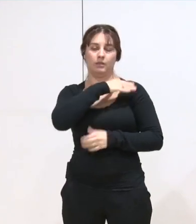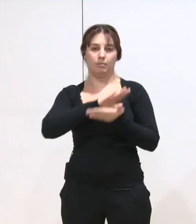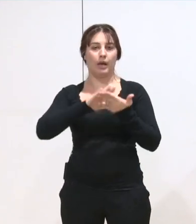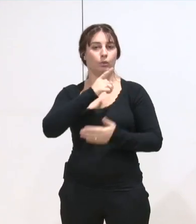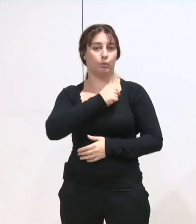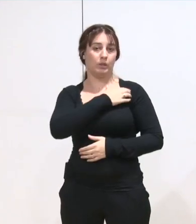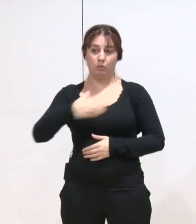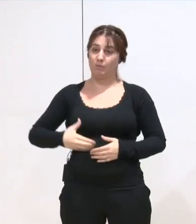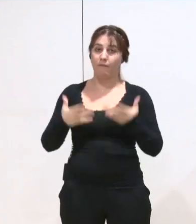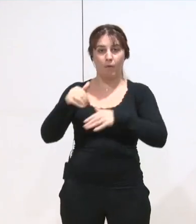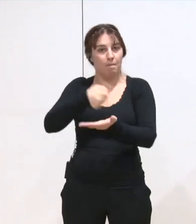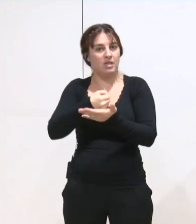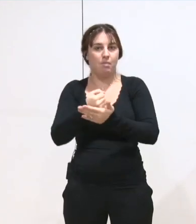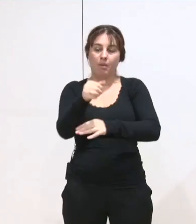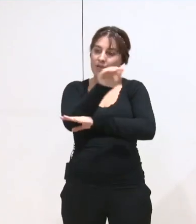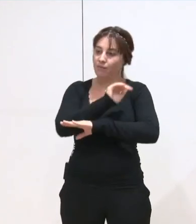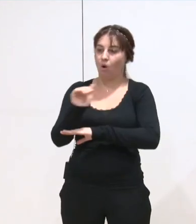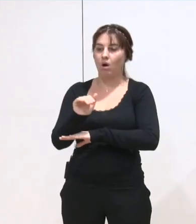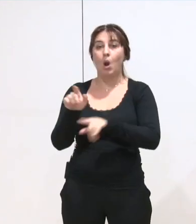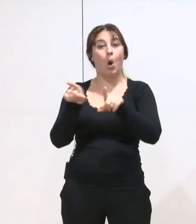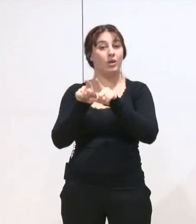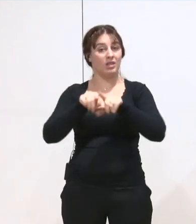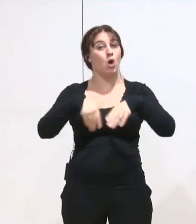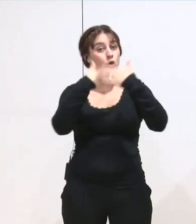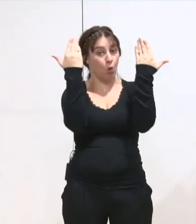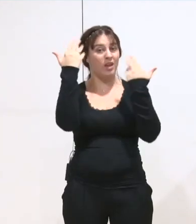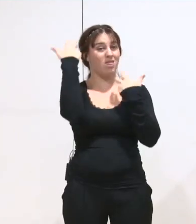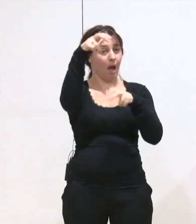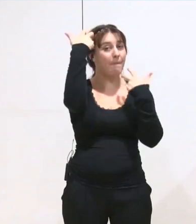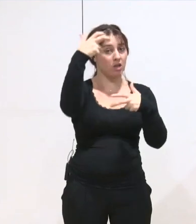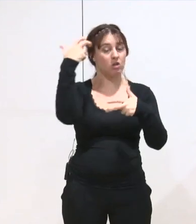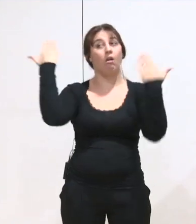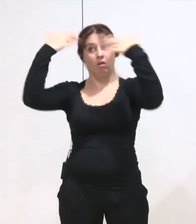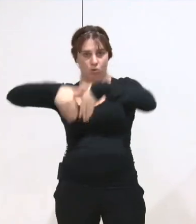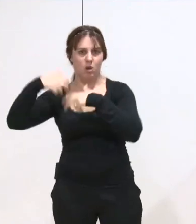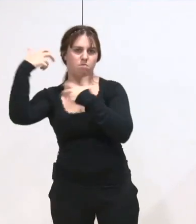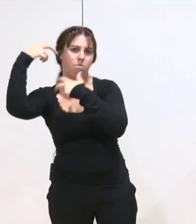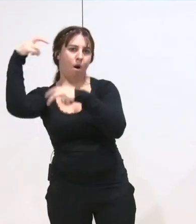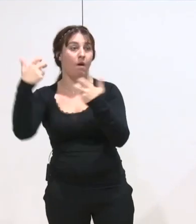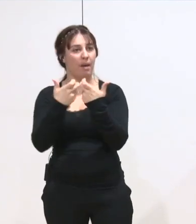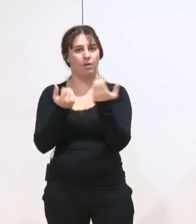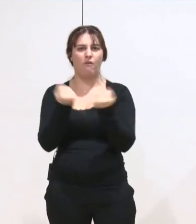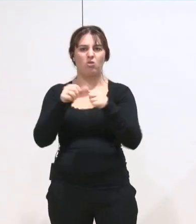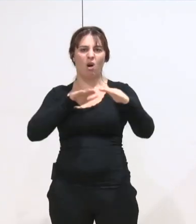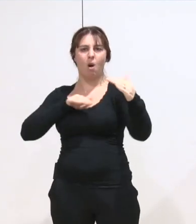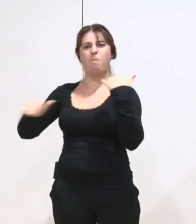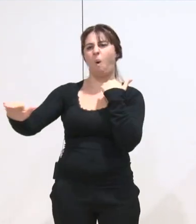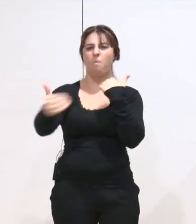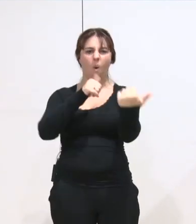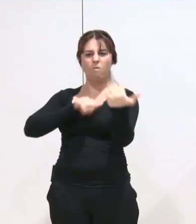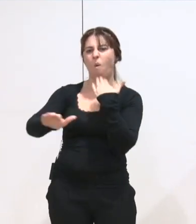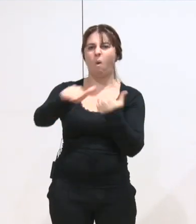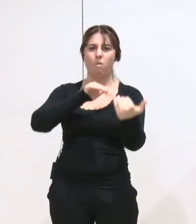publique. Donc, le tapage diurne et nocturne. Donc, les rodéos en pleine ville. Donc, les scooters